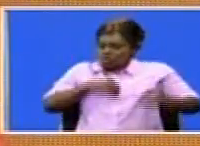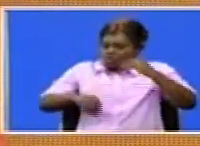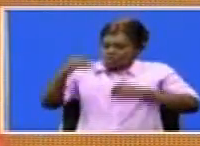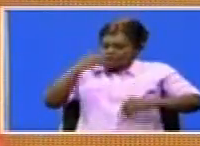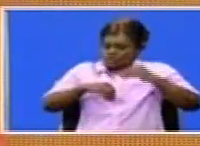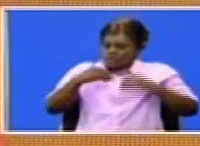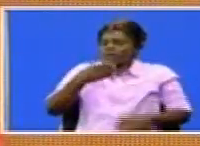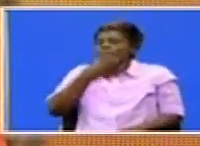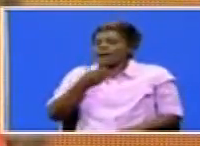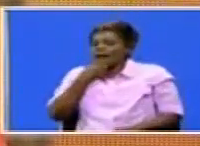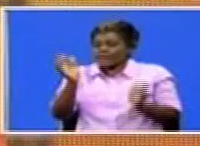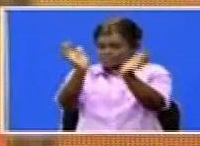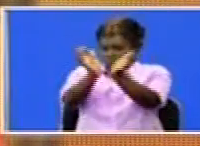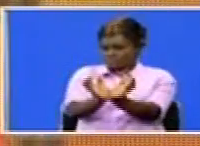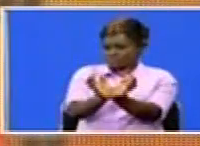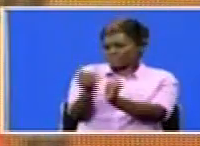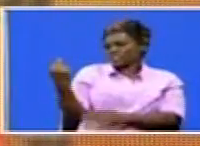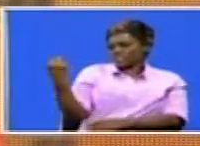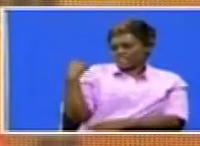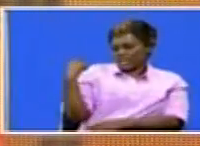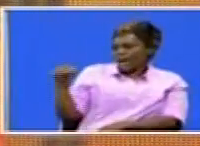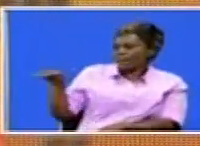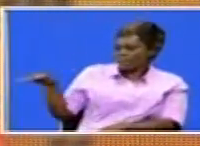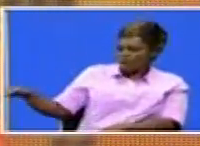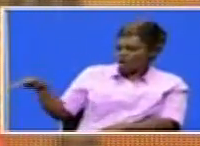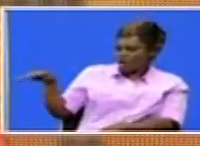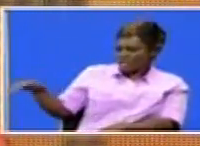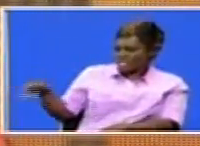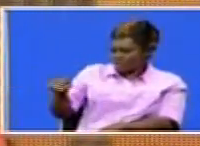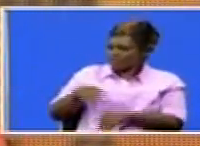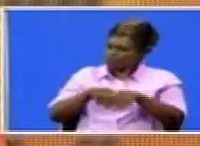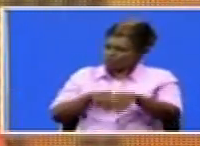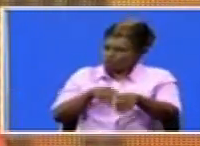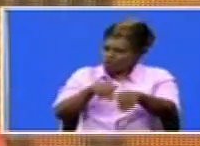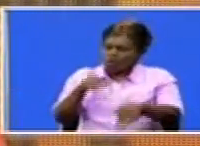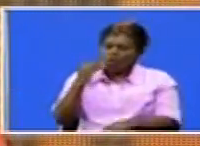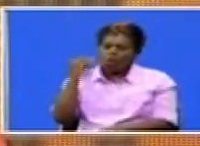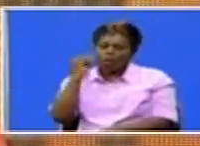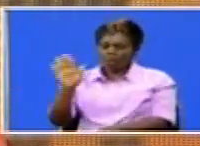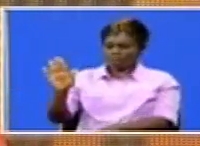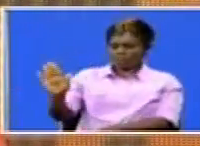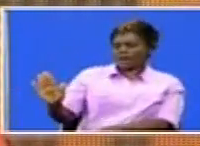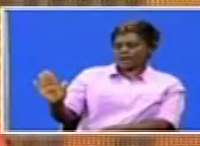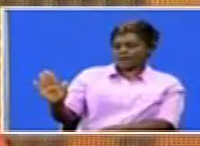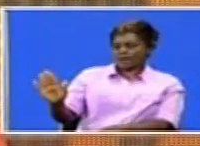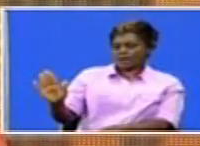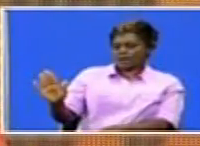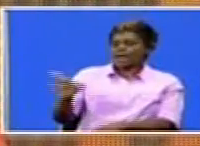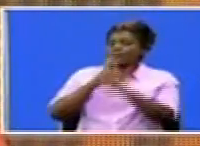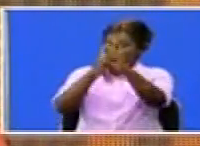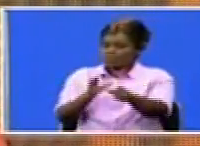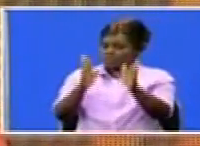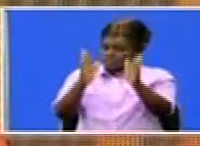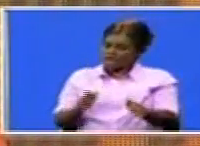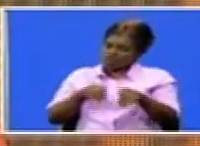George Wainaina alinaswa hapo jana, ambapo leo asubuhi makachero hao wameandamana naye hadi nyumbani kwake mtaani Karen. Hussein Mohamed